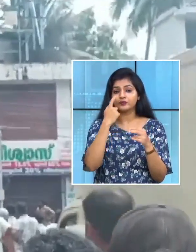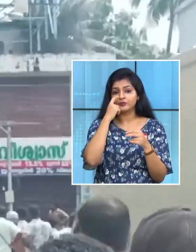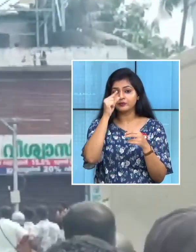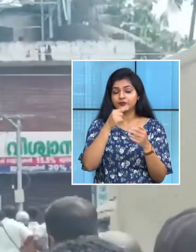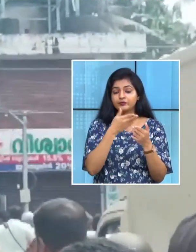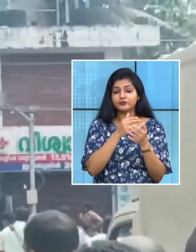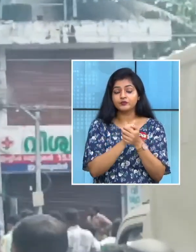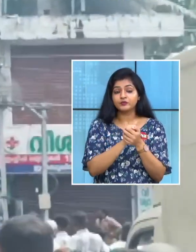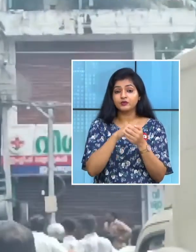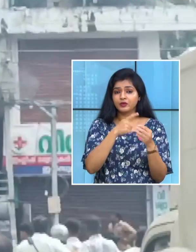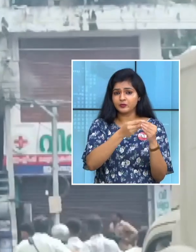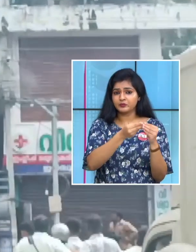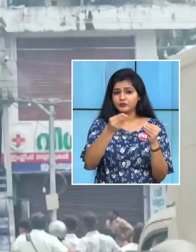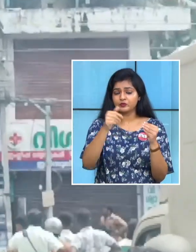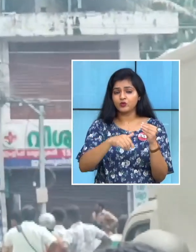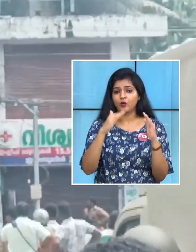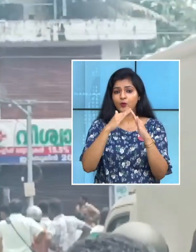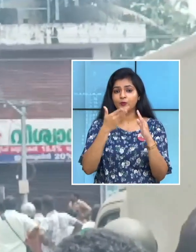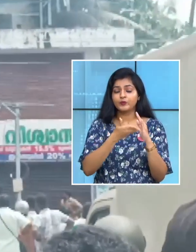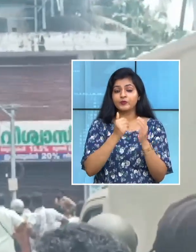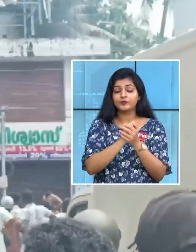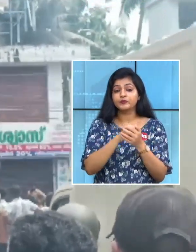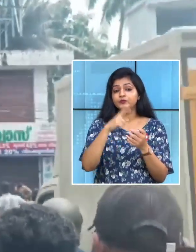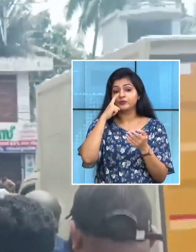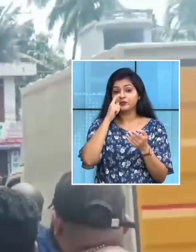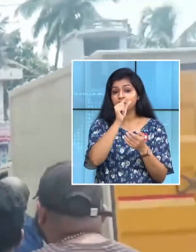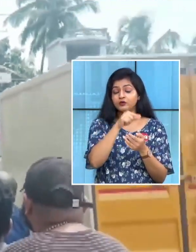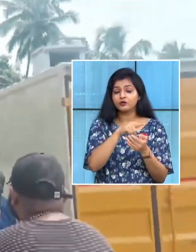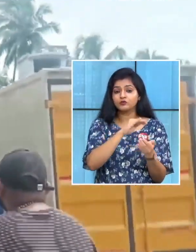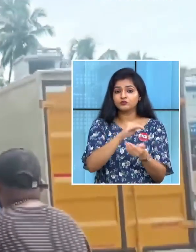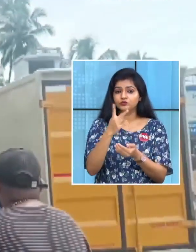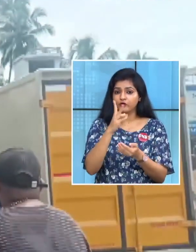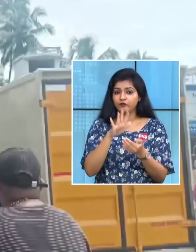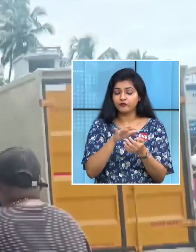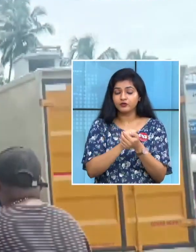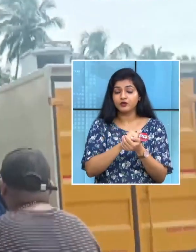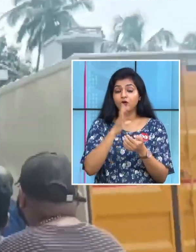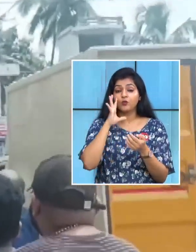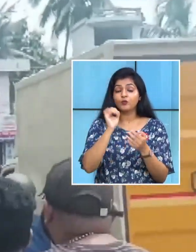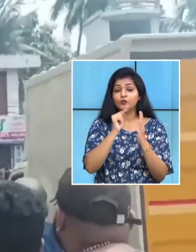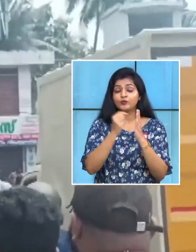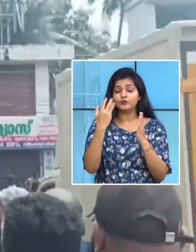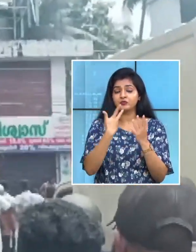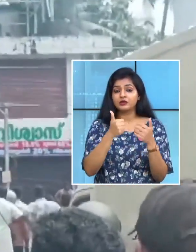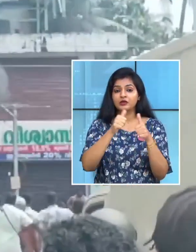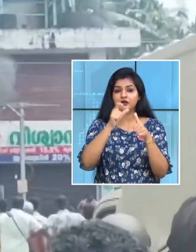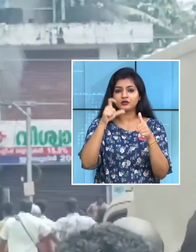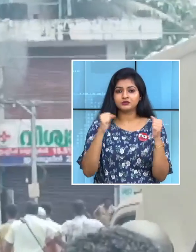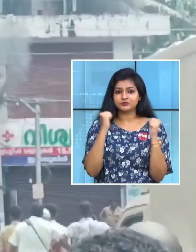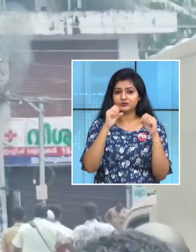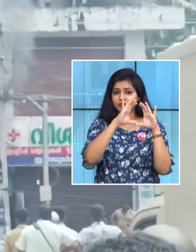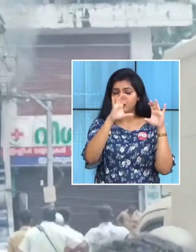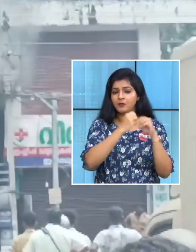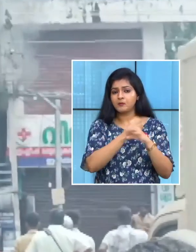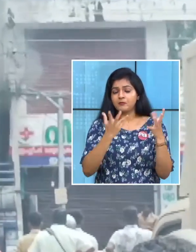തന്നെ ആണ് വൈഷ്ണയുടെ സ്വദേശം എന്നുള്ളതാണ്. വൈഷ്ണയ്ക്ക് 2 മക്കളുണ്ട്. പ്രധാനപ്പെട്ട ഒരു വിവരം ആ ഘട്ടത്തിൽ വന്നത്, ഒന്ന് AC പൊട്ടിത്തെറിച്ചുണ്ടായ അപകടമായിരുന്നു എന്നാണ്